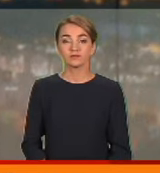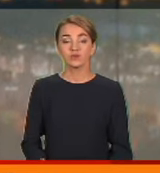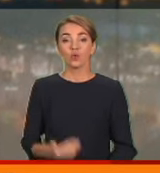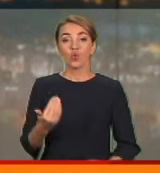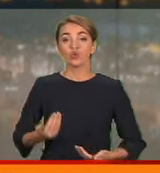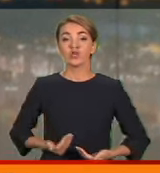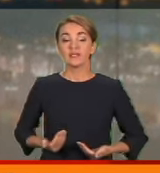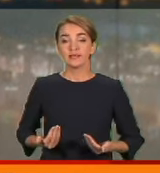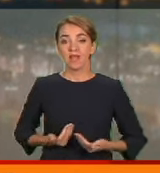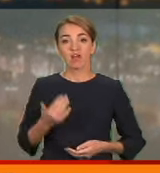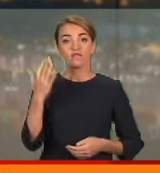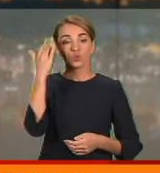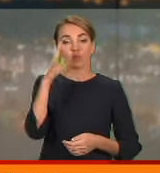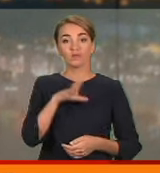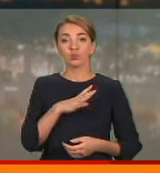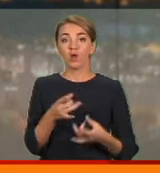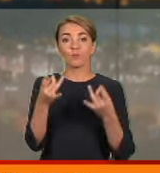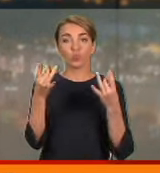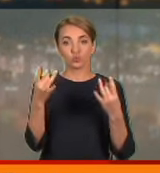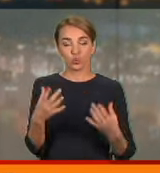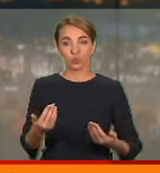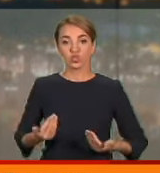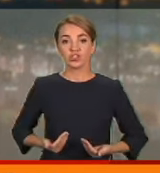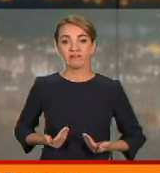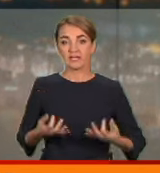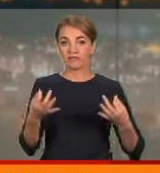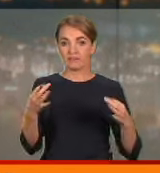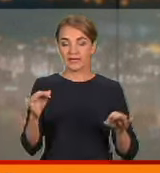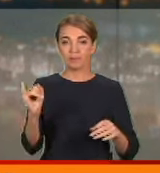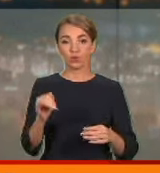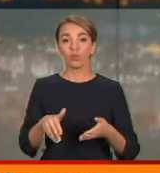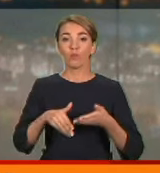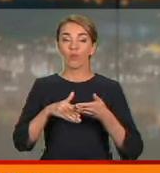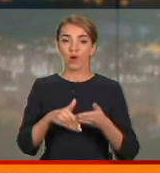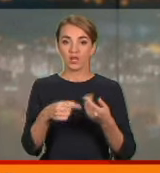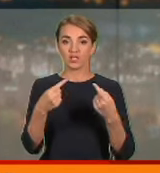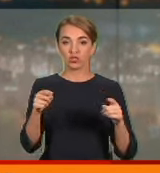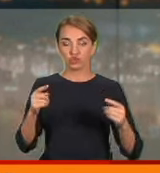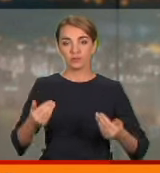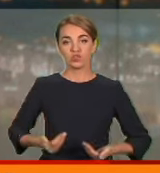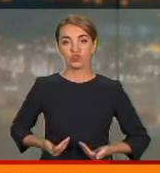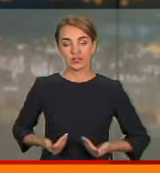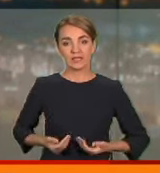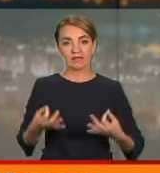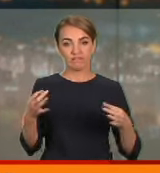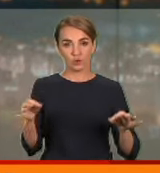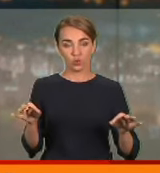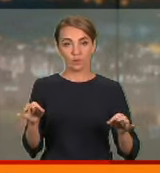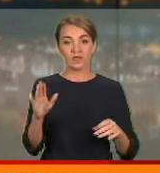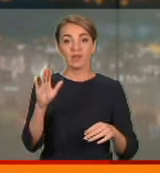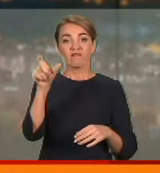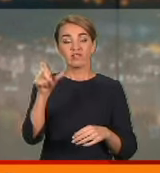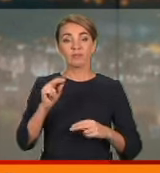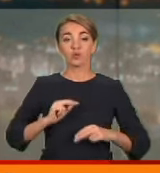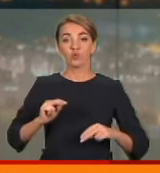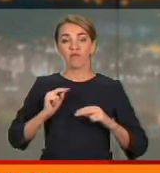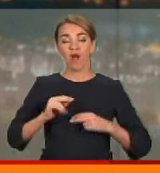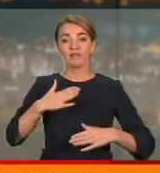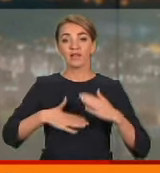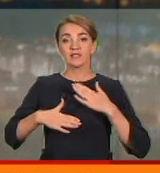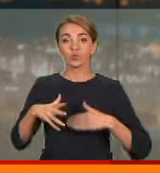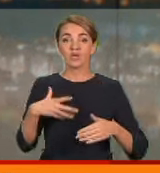Його життєва філософія була простою – живи вільним і допомагай іншим жити вільно. Він працював собі на втіху